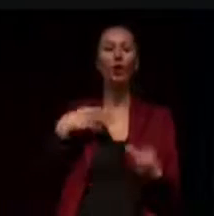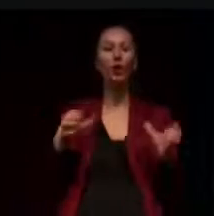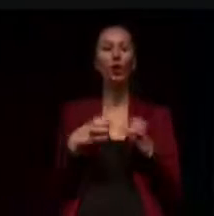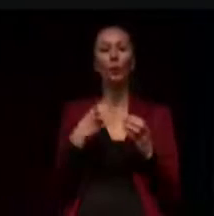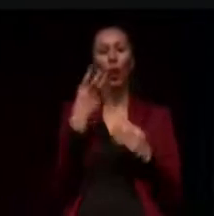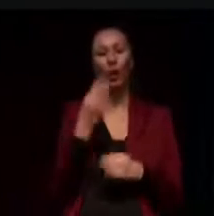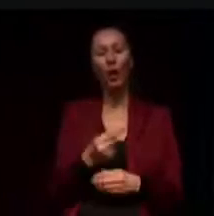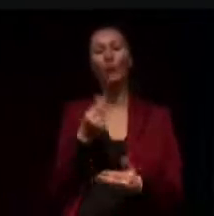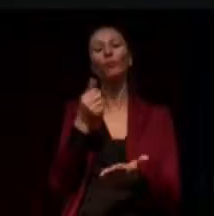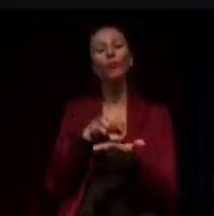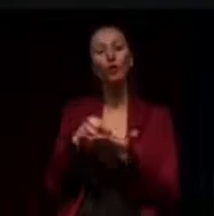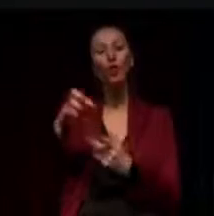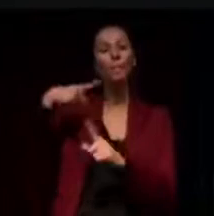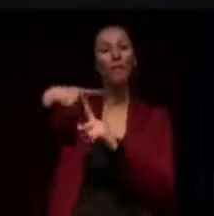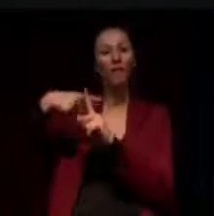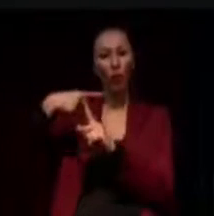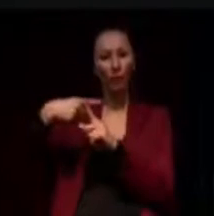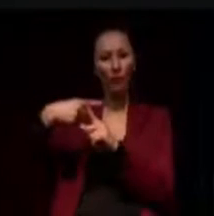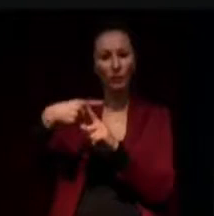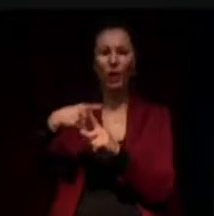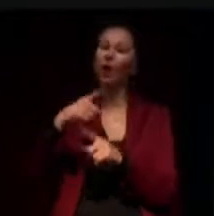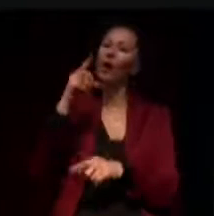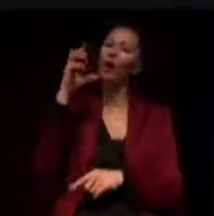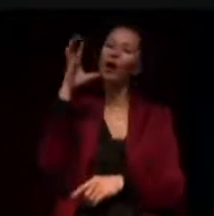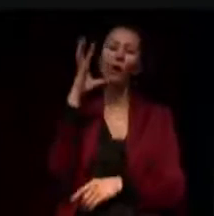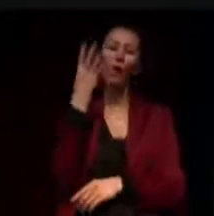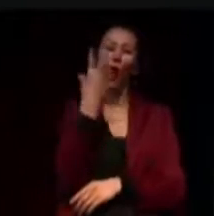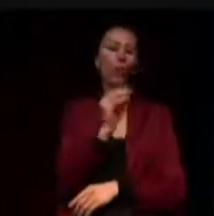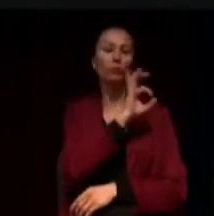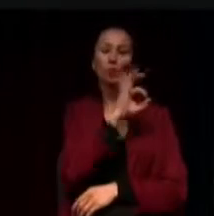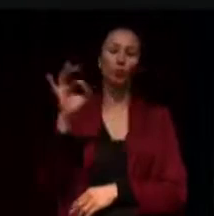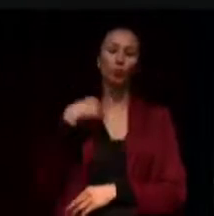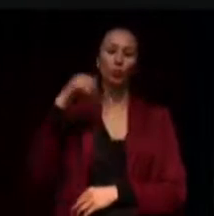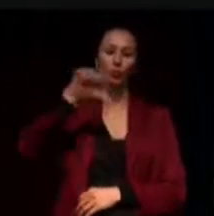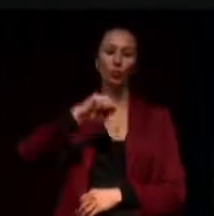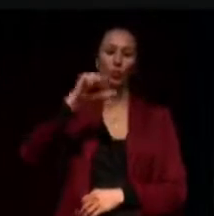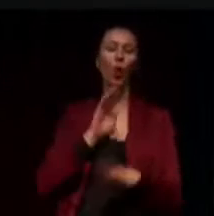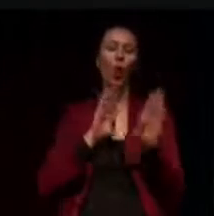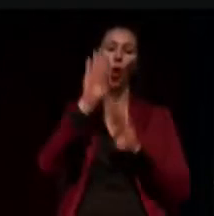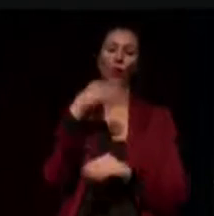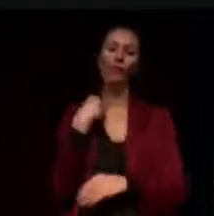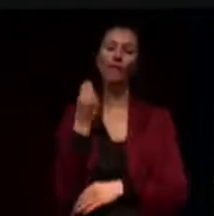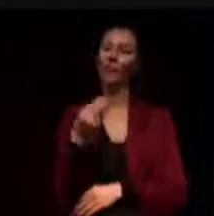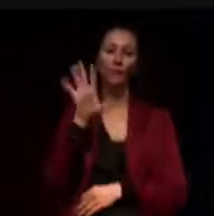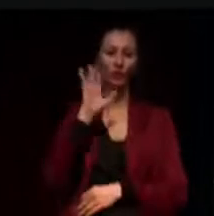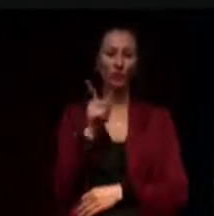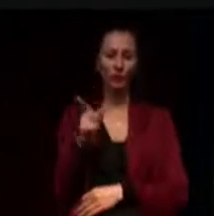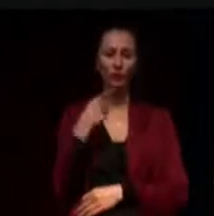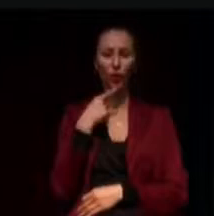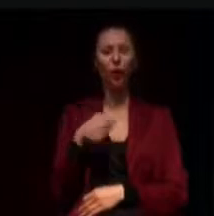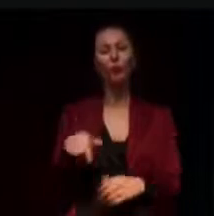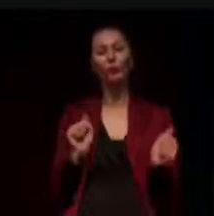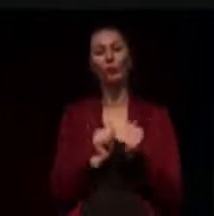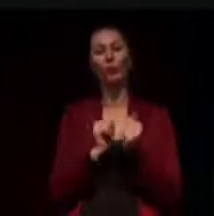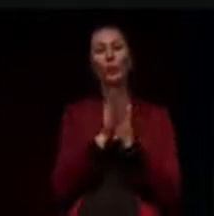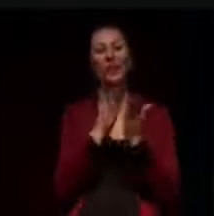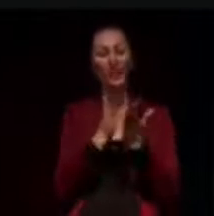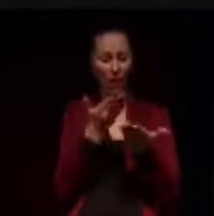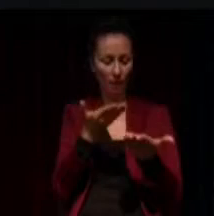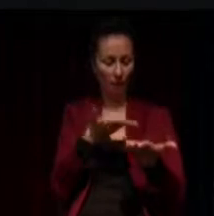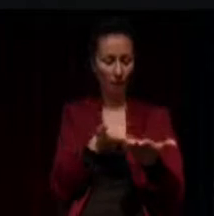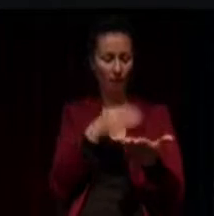olarak bütçeye ve performansa olumsuz yönde oy vereceğimizi dile getirmek istiyorum. Yine bu vesileyle bu bütçe